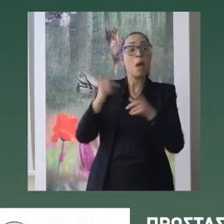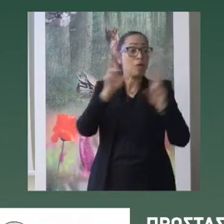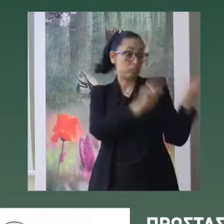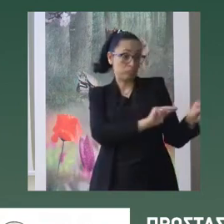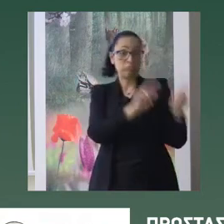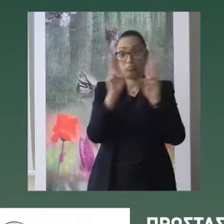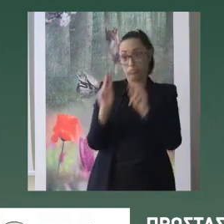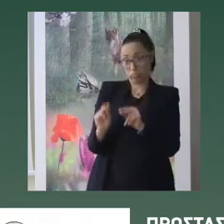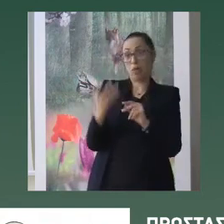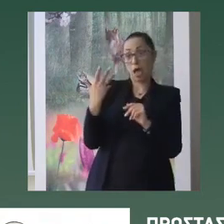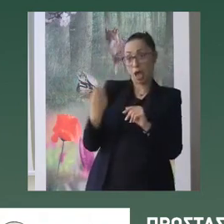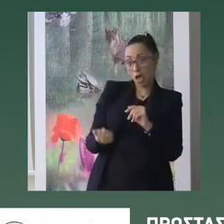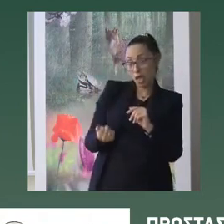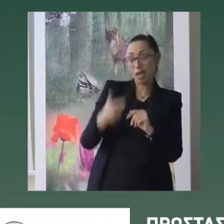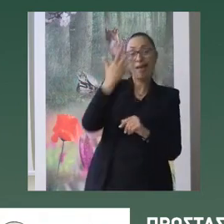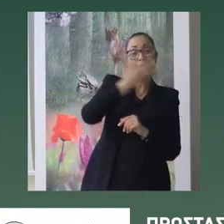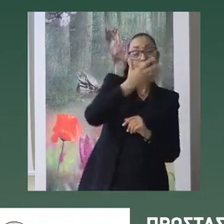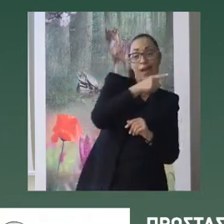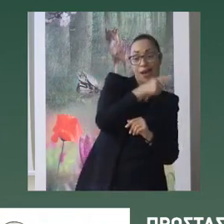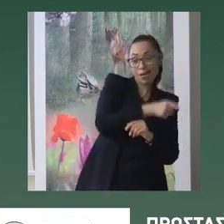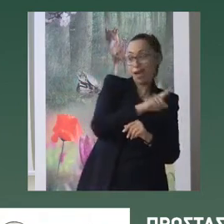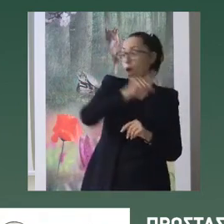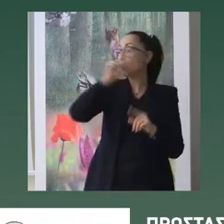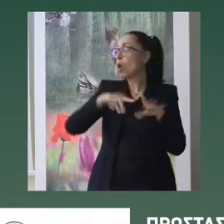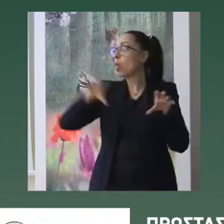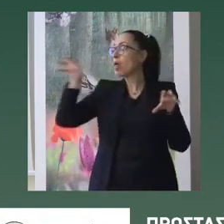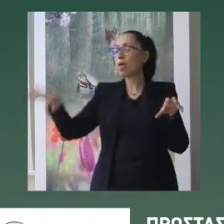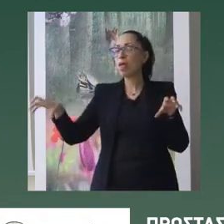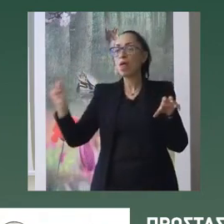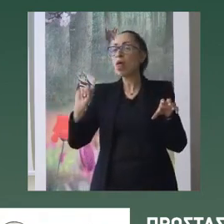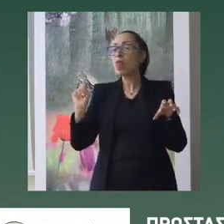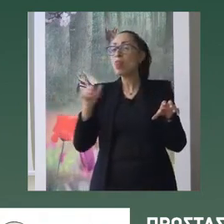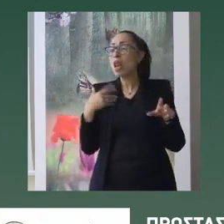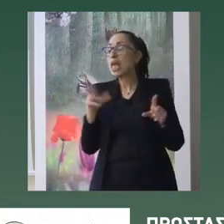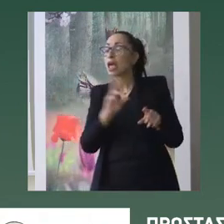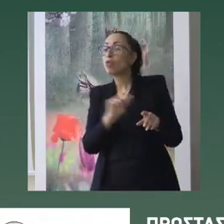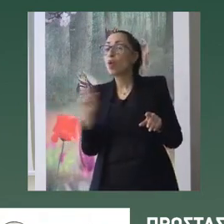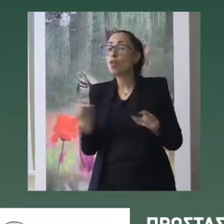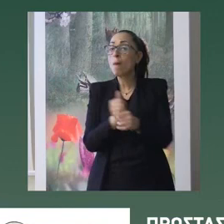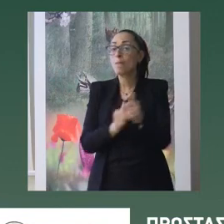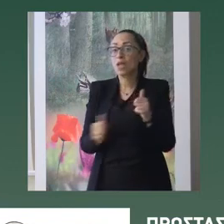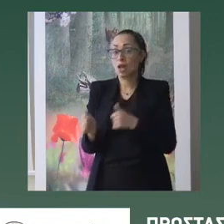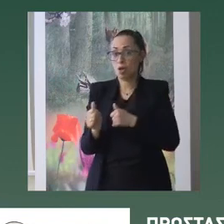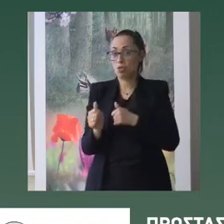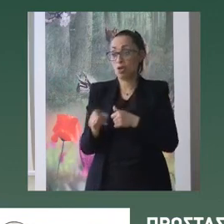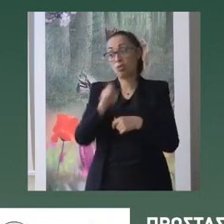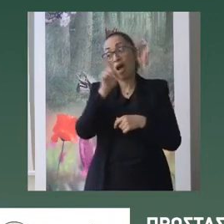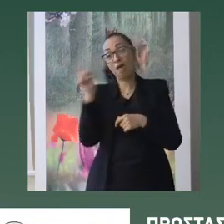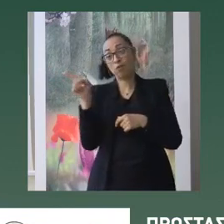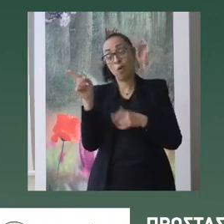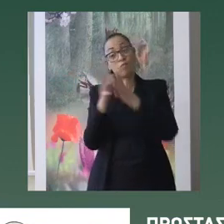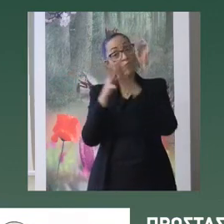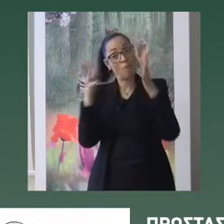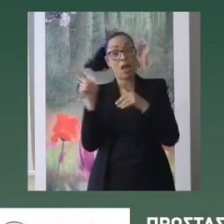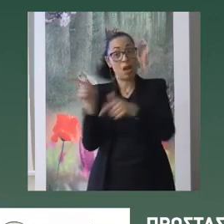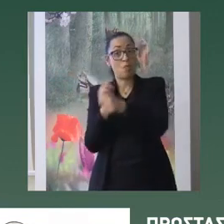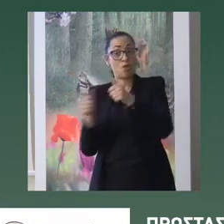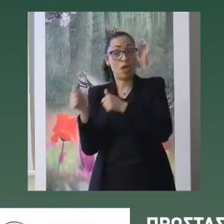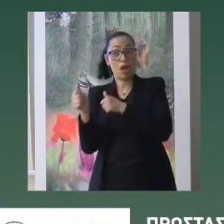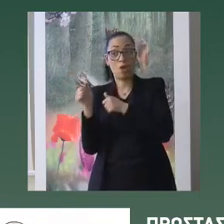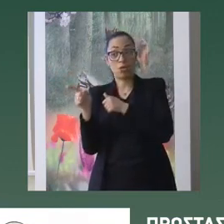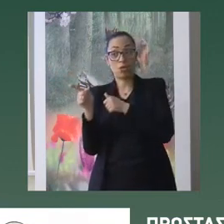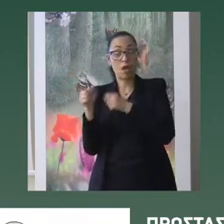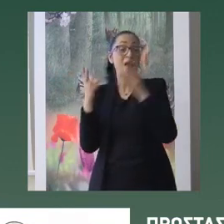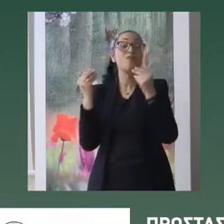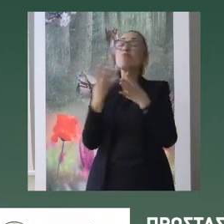εισόδημα και είναι της ίδιας ηλικίας, και το ένα είναι εδώ και το άλλο είναι εδώ, δεν έχουν την ίδια προτεραιότητα. Αυτό έχει πολύ μεγαλύτερη προτεραιότητα. Άρα